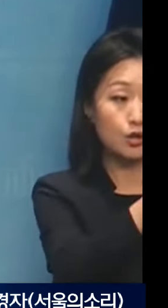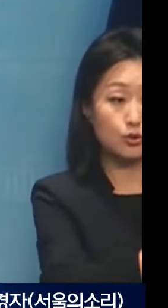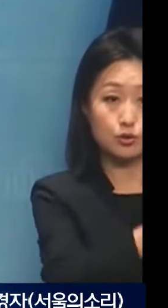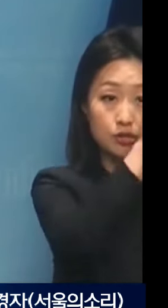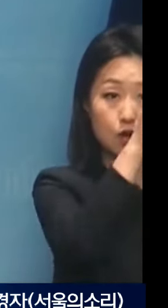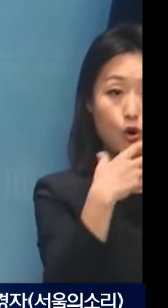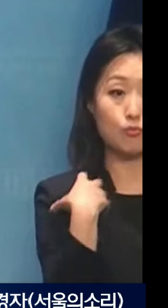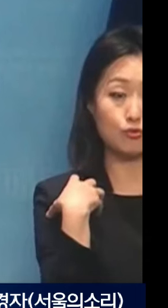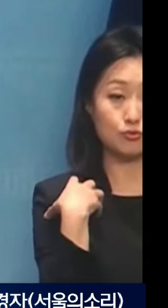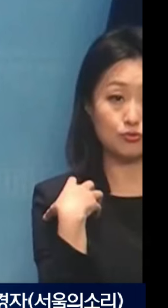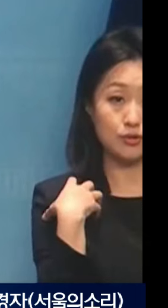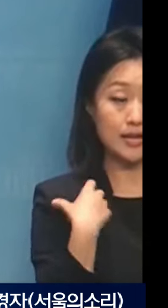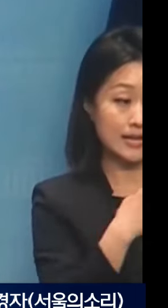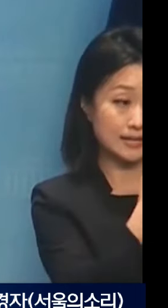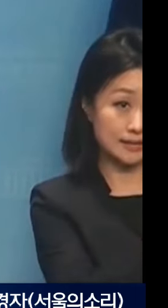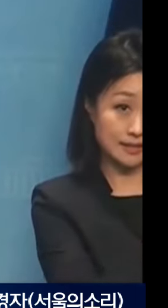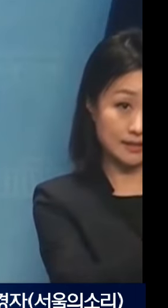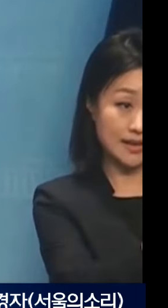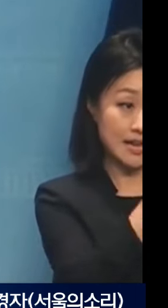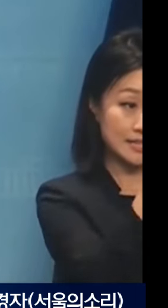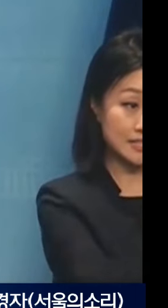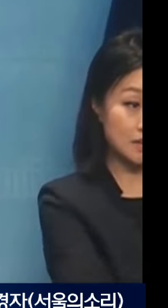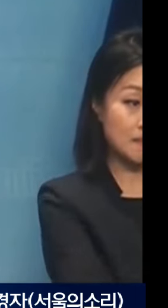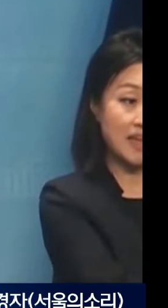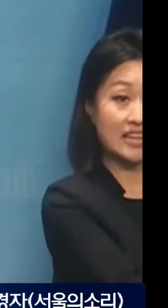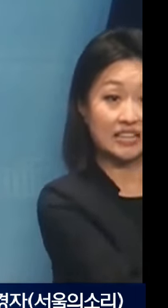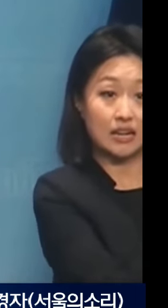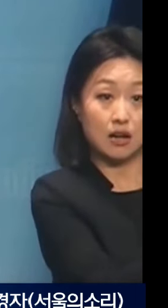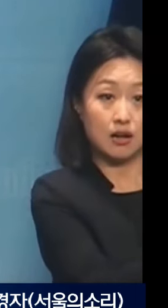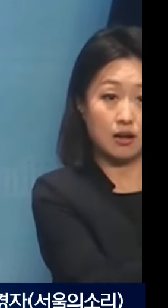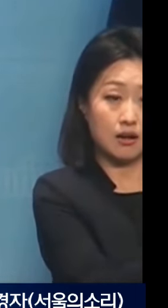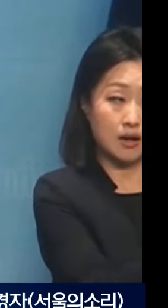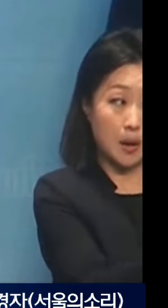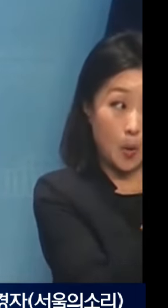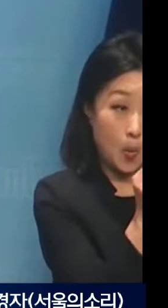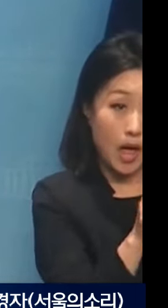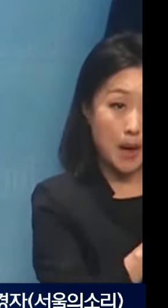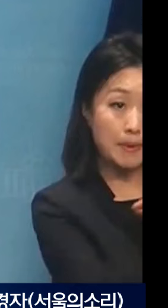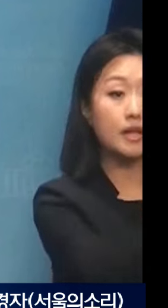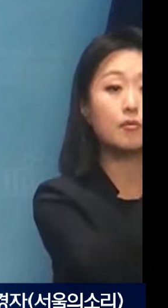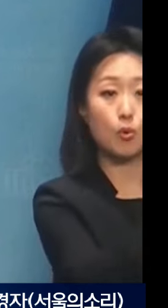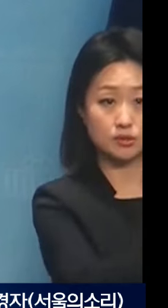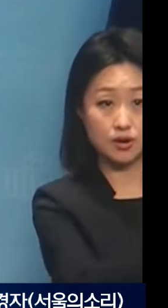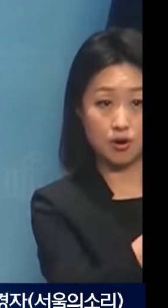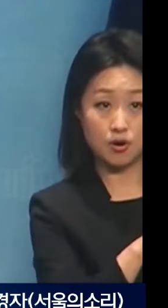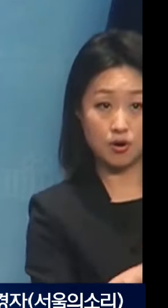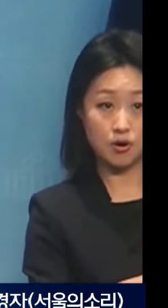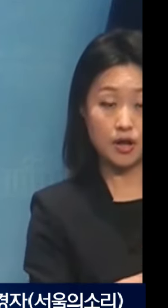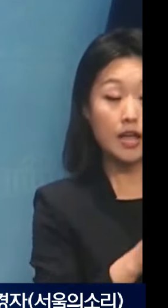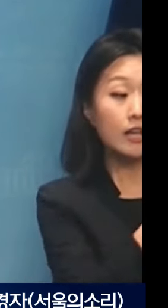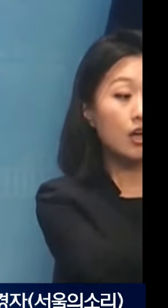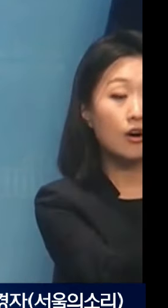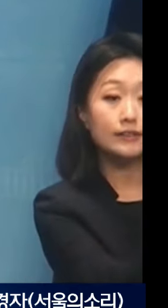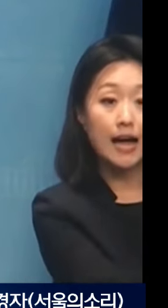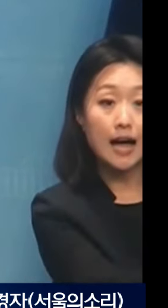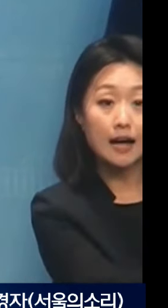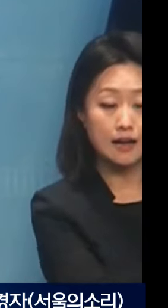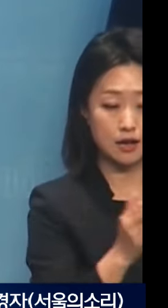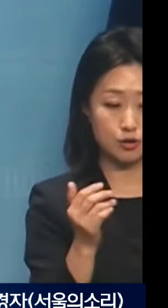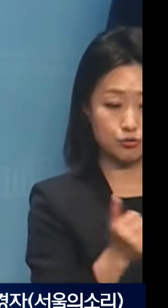정부의 무능과 실패가 낱낱이 드러난 것을 회피하려는 것이라면 여당으로서